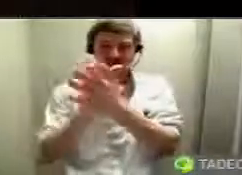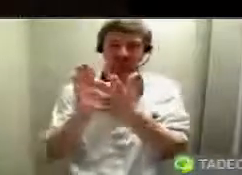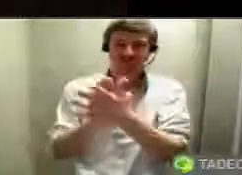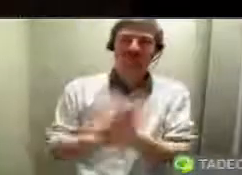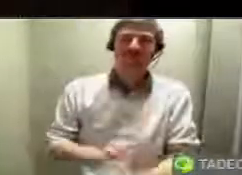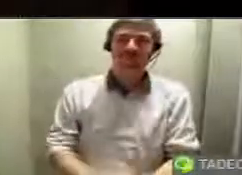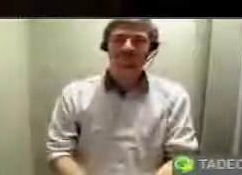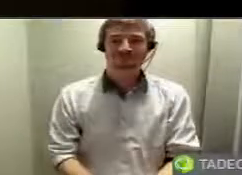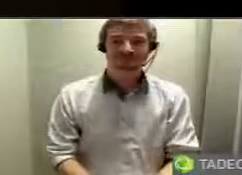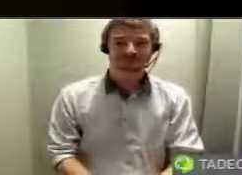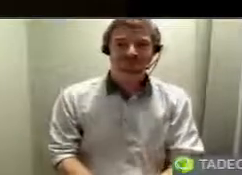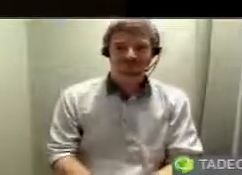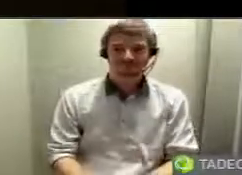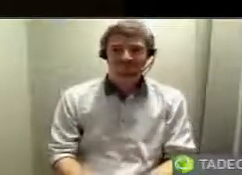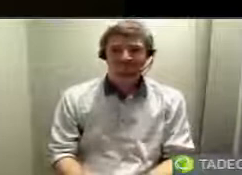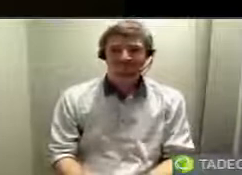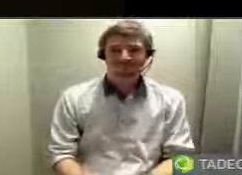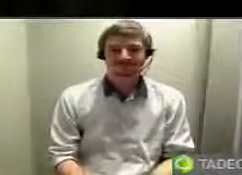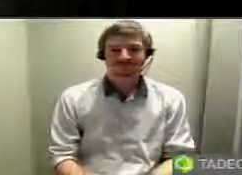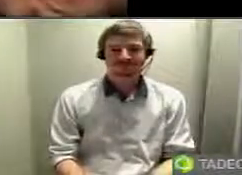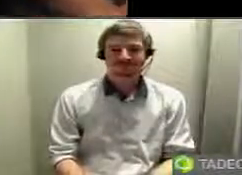qu'elle va remettre à Sorsorel.